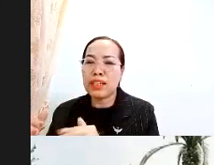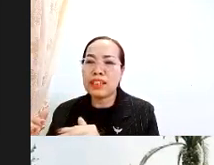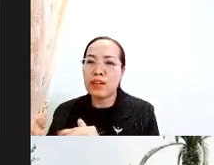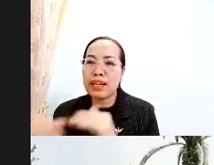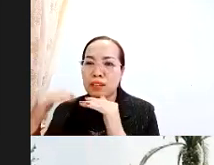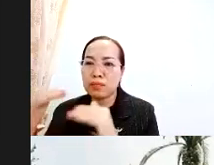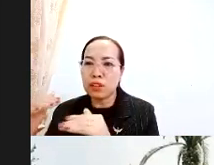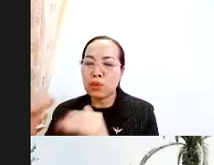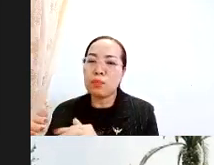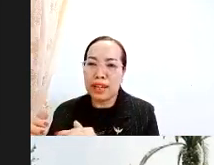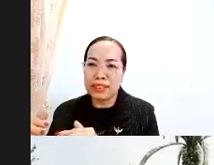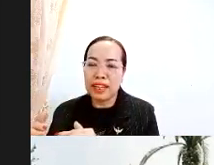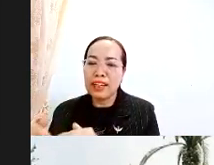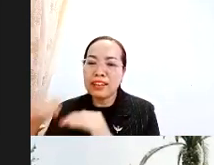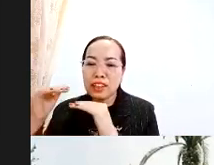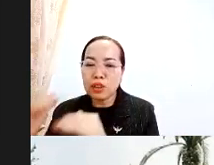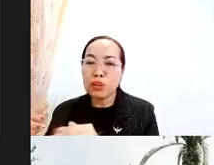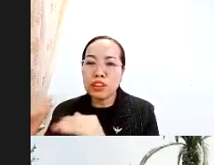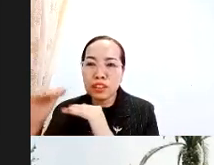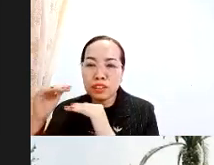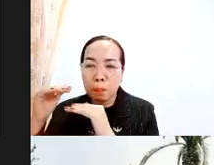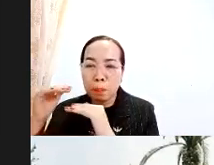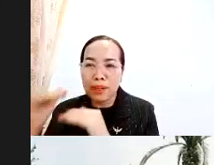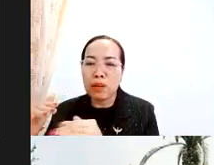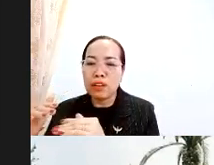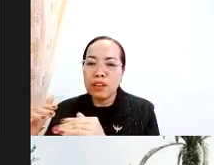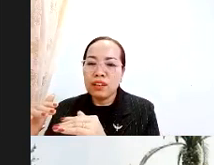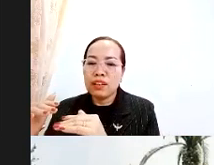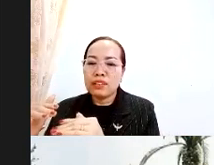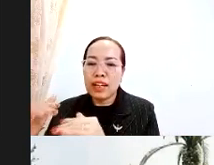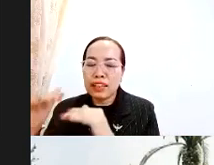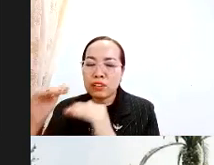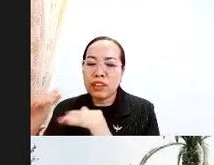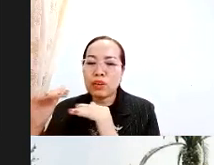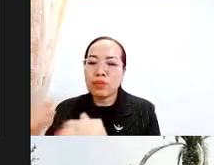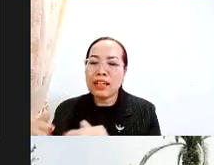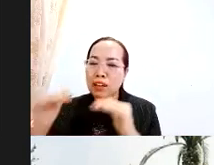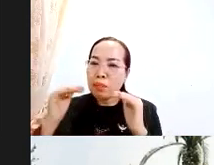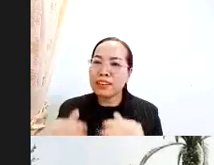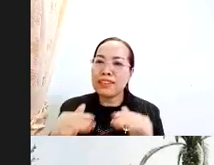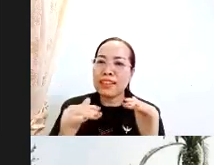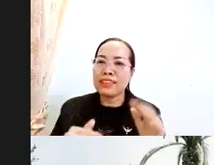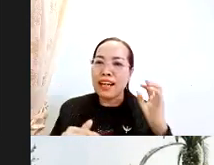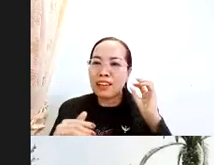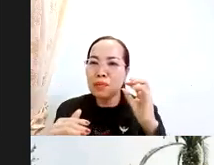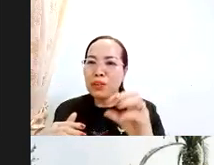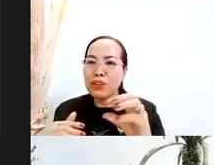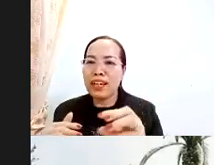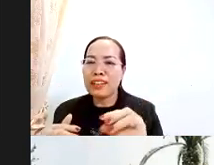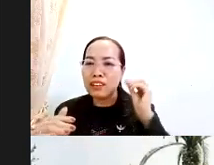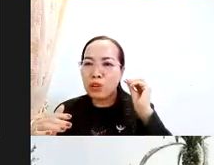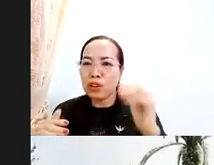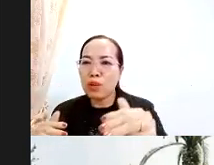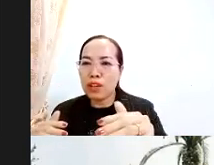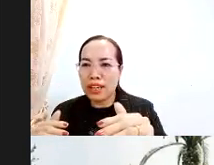chốc chây quạt lang nằm tự tùa đầm này chà nơi tí nô của dương tôi tệ đào chà để tiếp tục đặt thơm mắt tơ giật hai lá tơ môn kế